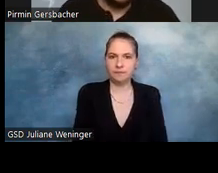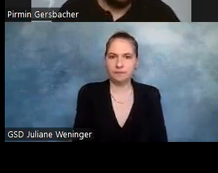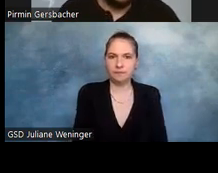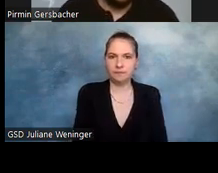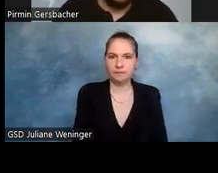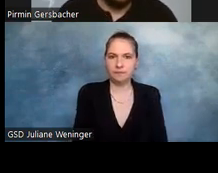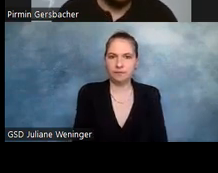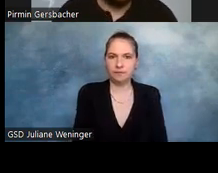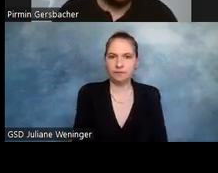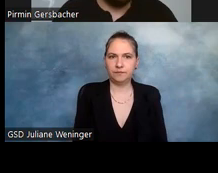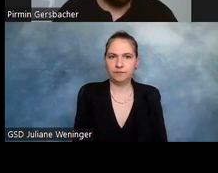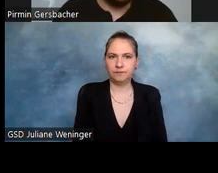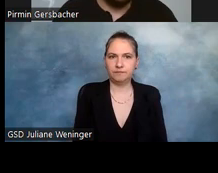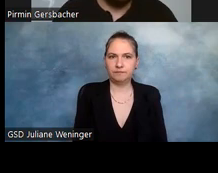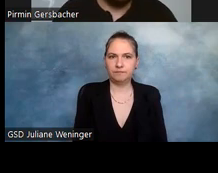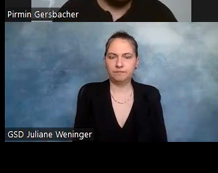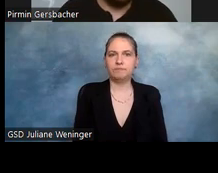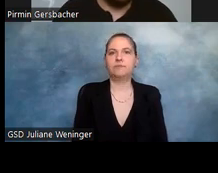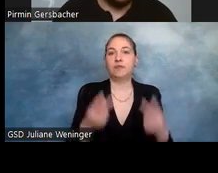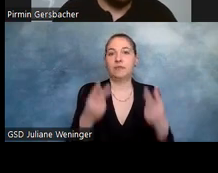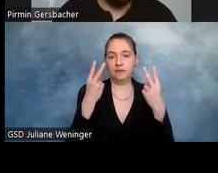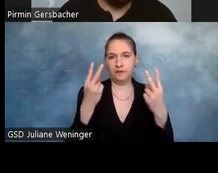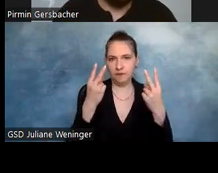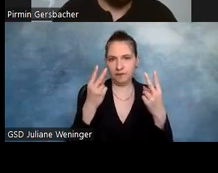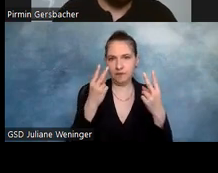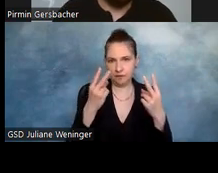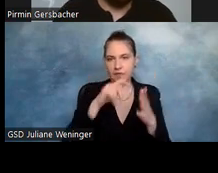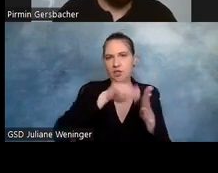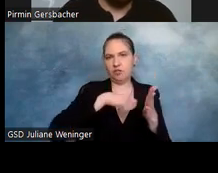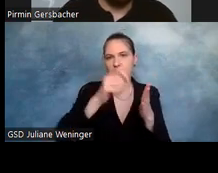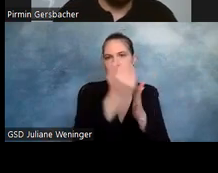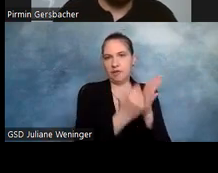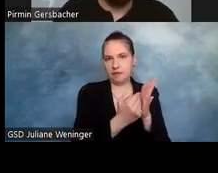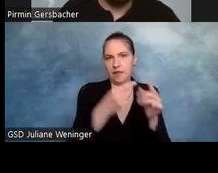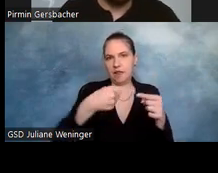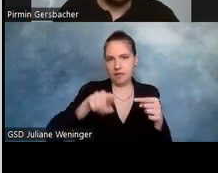Genau, wichtig wäre auch hier noch der Link zur Checkliste.